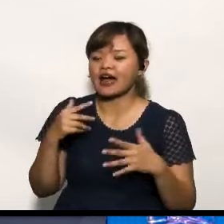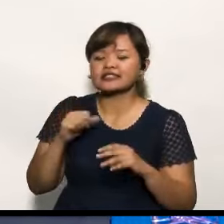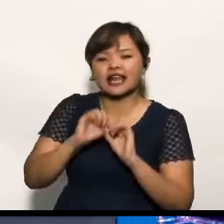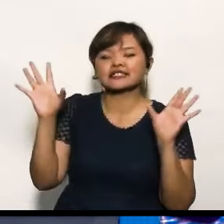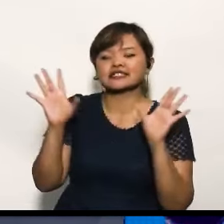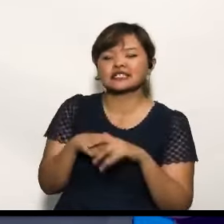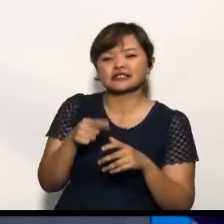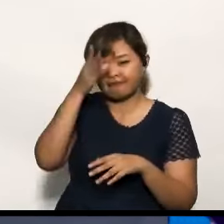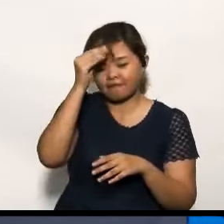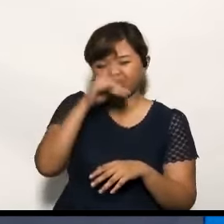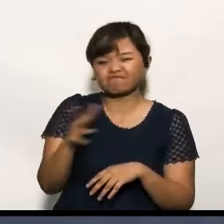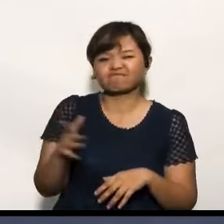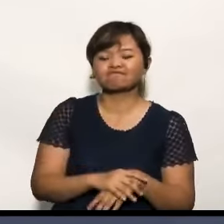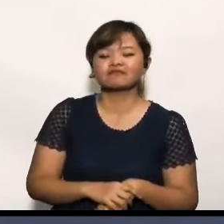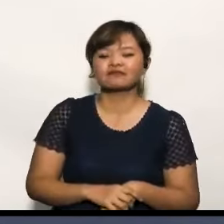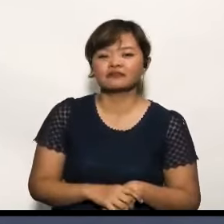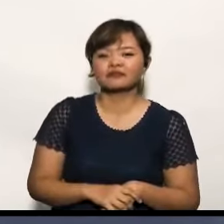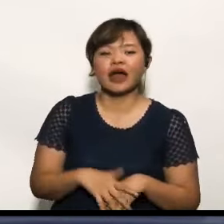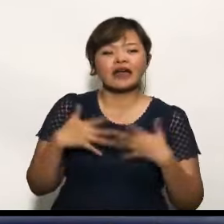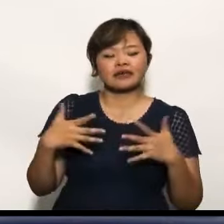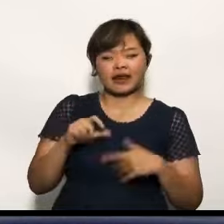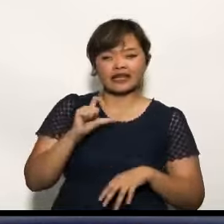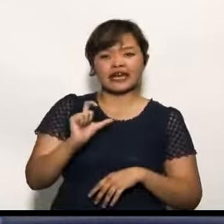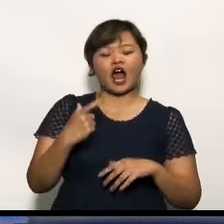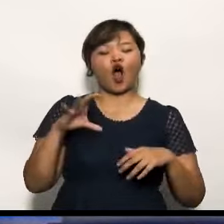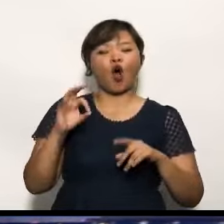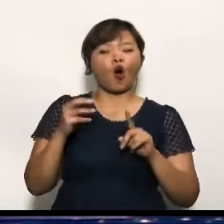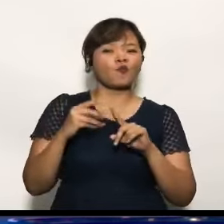But you get what I mean? How you obtain